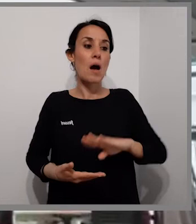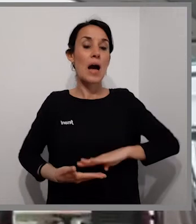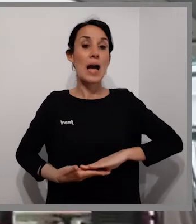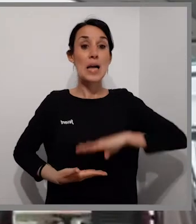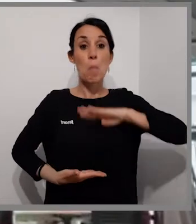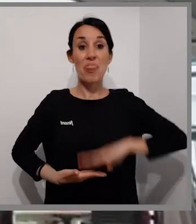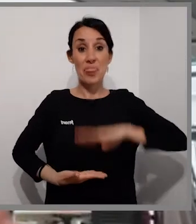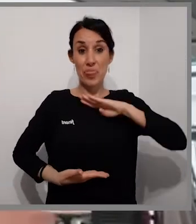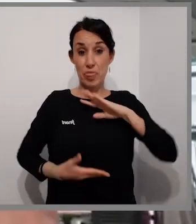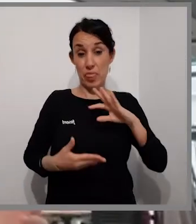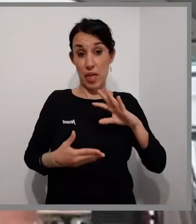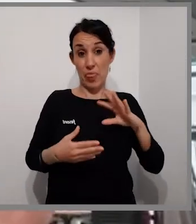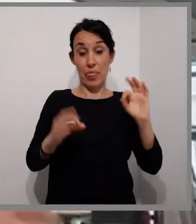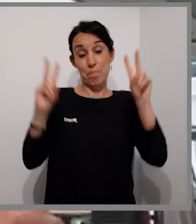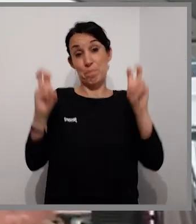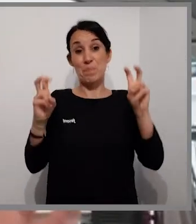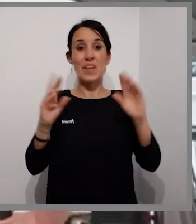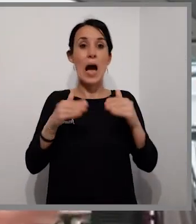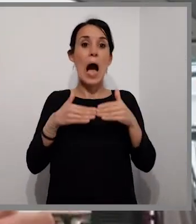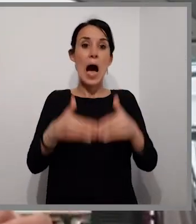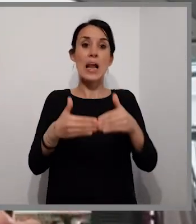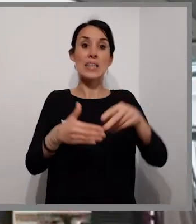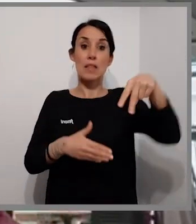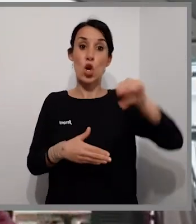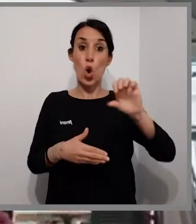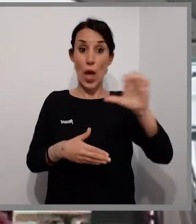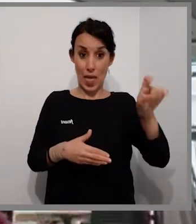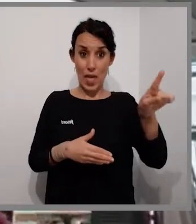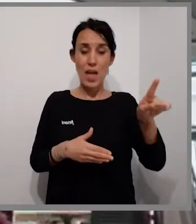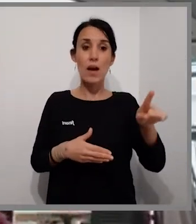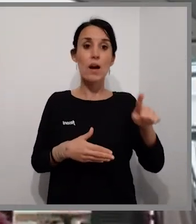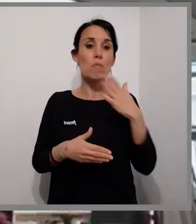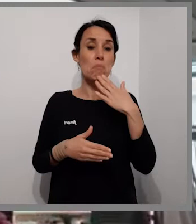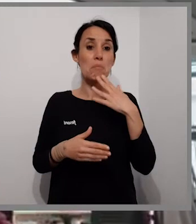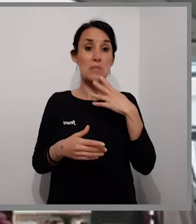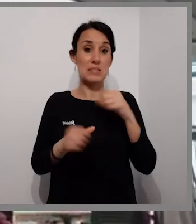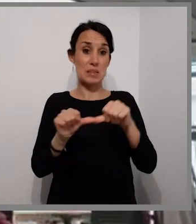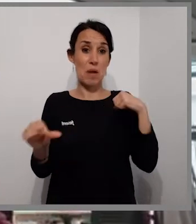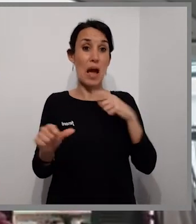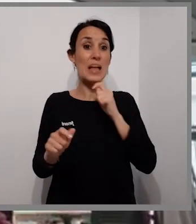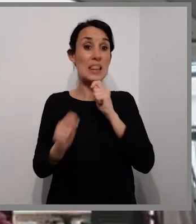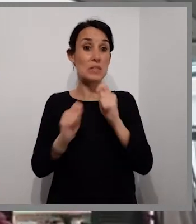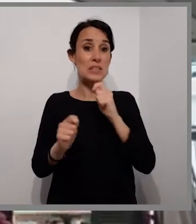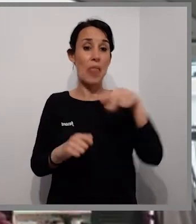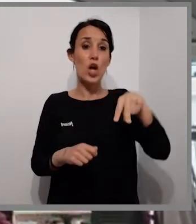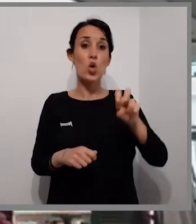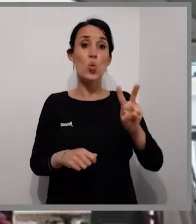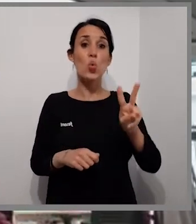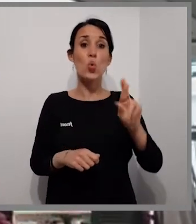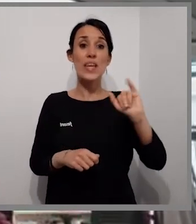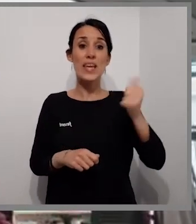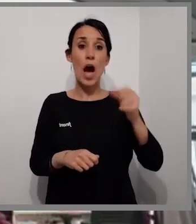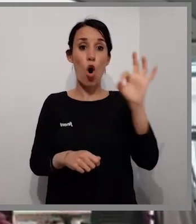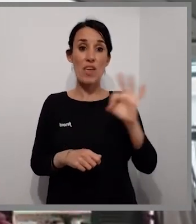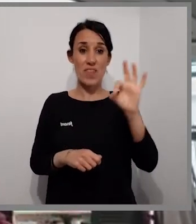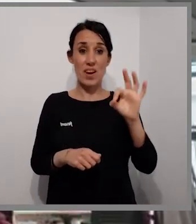capacitat dels equipaments, d'aquestes arques de Noé per atendre a la gent. Esta setmana veiem l'entrevista, l'enquesta que feia Núria